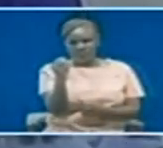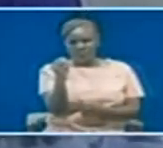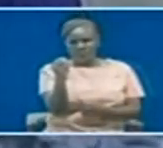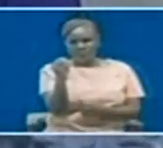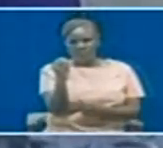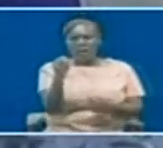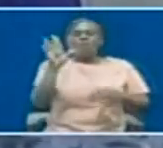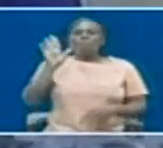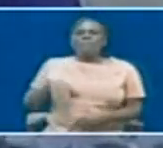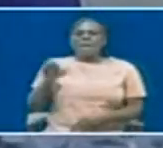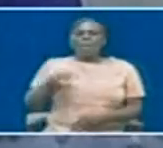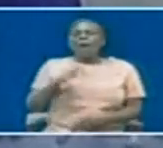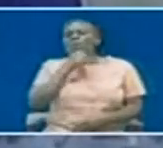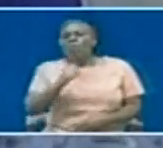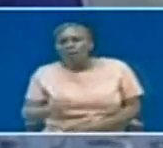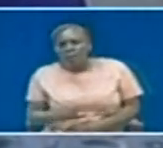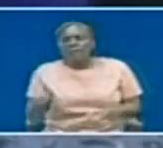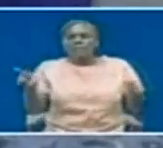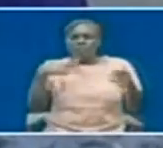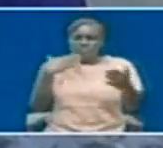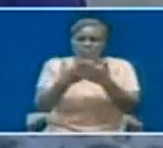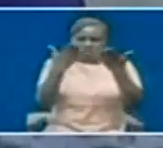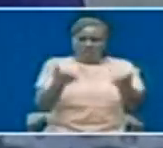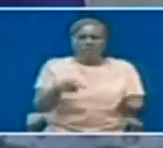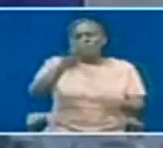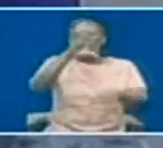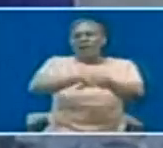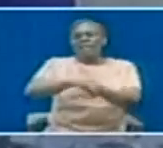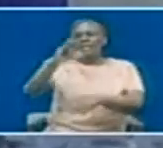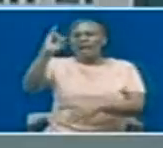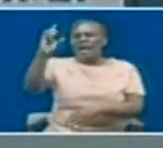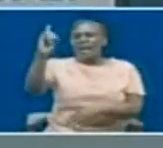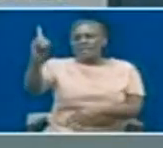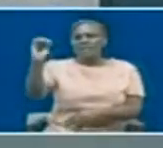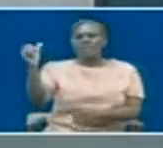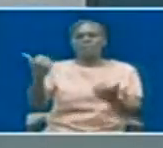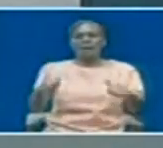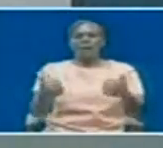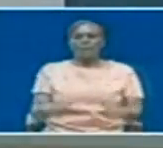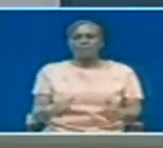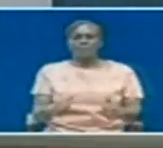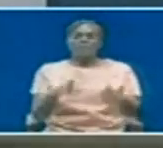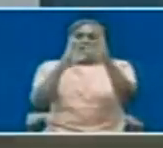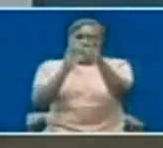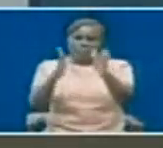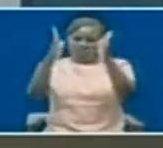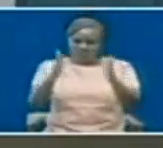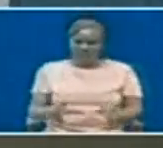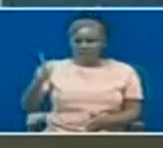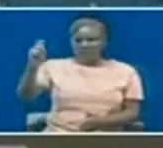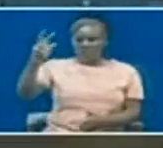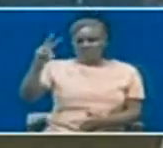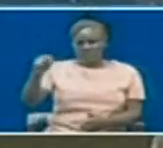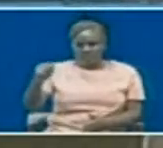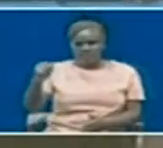1990, akina mama wazee na mbaka saa hizi hawajapata ID card. Hamza Yusuf, KTN, leo wikendi,